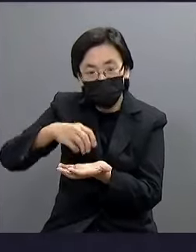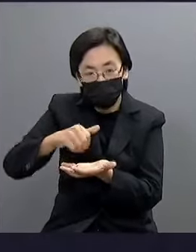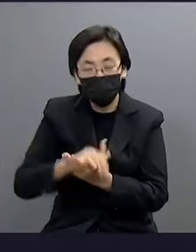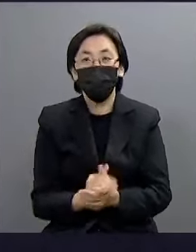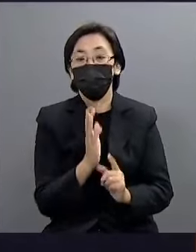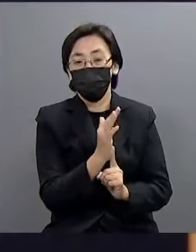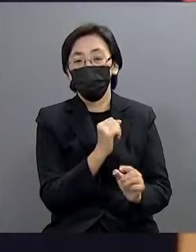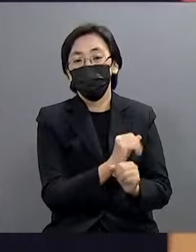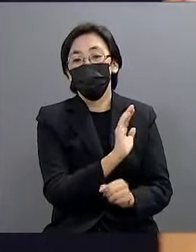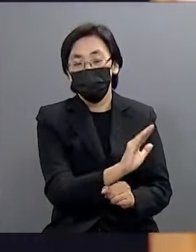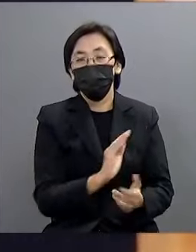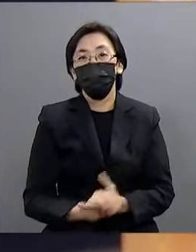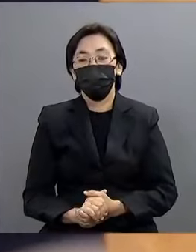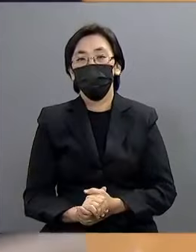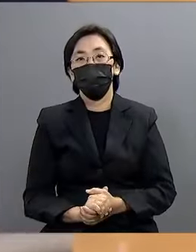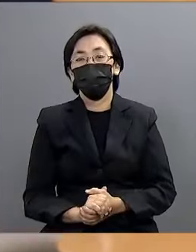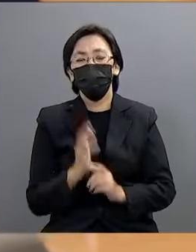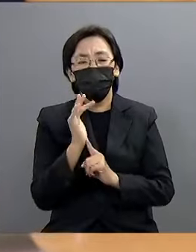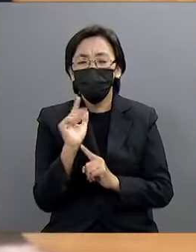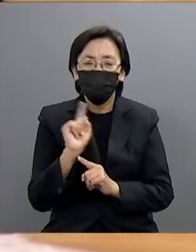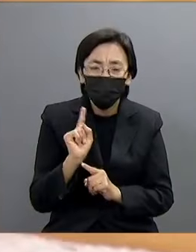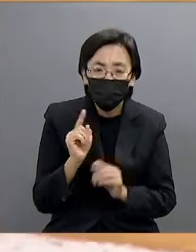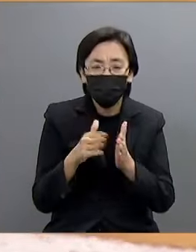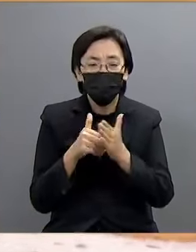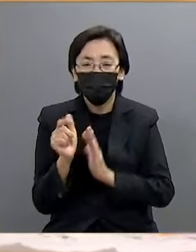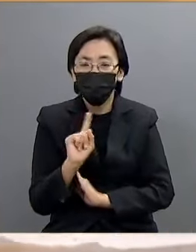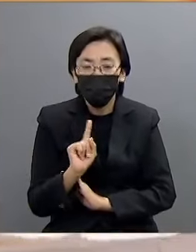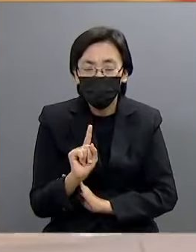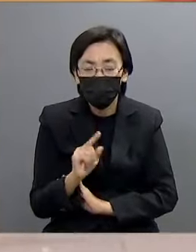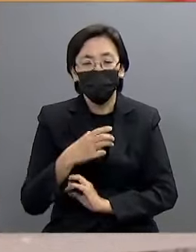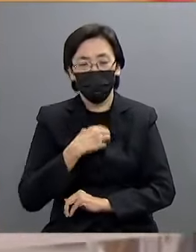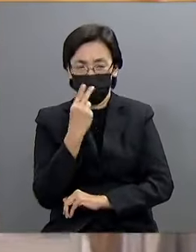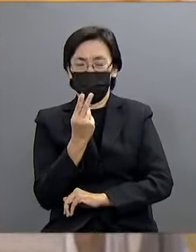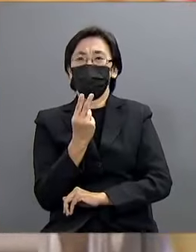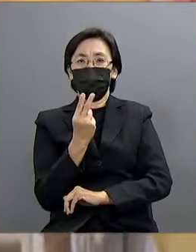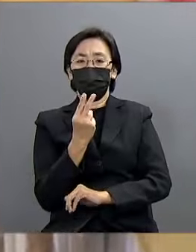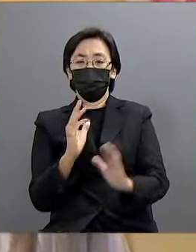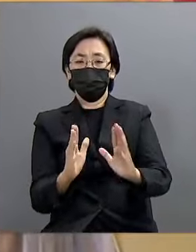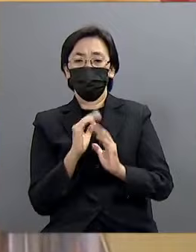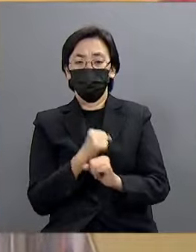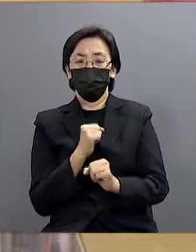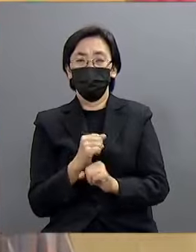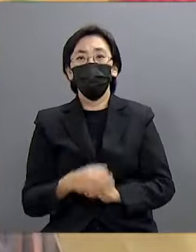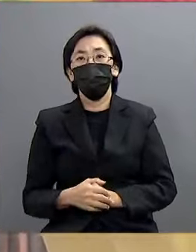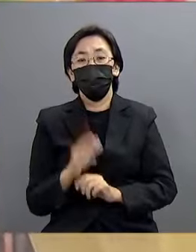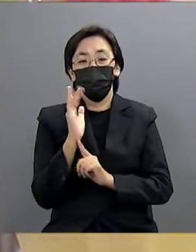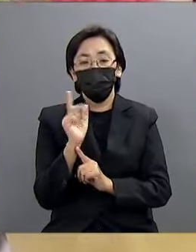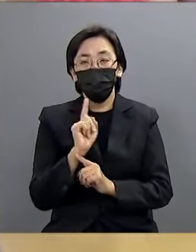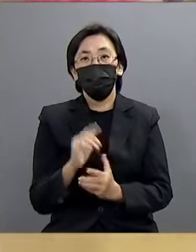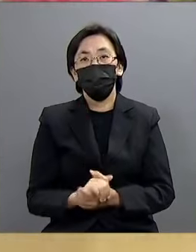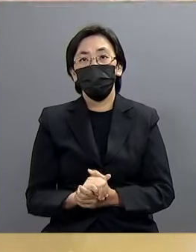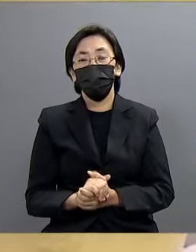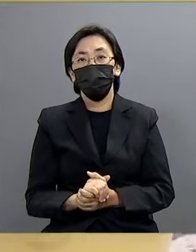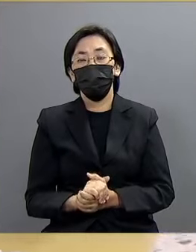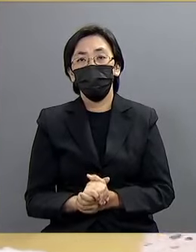พี่ถามได้ไหมเทียนใช้เทียนอะไรใช้สีอะไรคะเผื่อคุณผู้ชมเห็นแล้วอยากจะเอาไปทำตามบ้างใช้เทียนอะไรคะ อันนี้คือเป็นซอยแว็กค่ะซอยแว็กคือเราก็